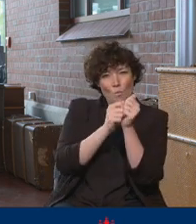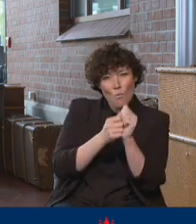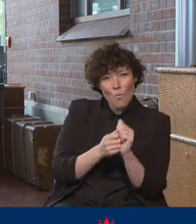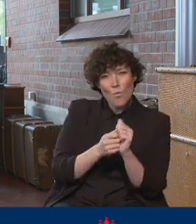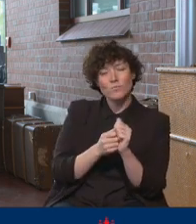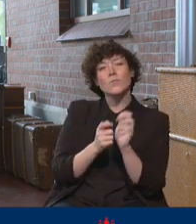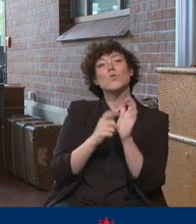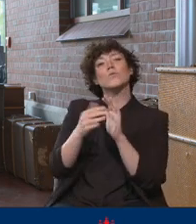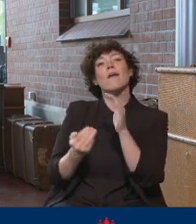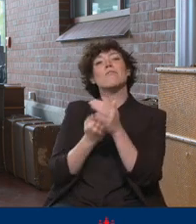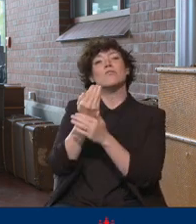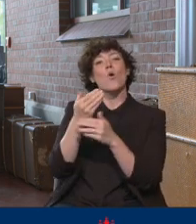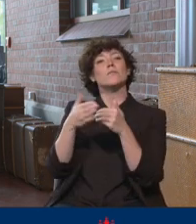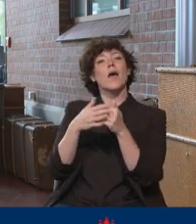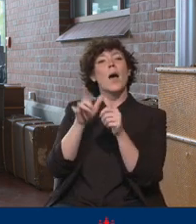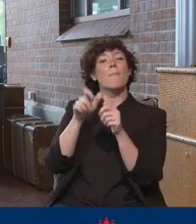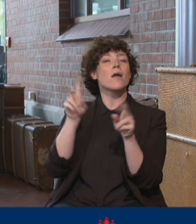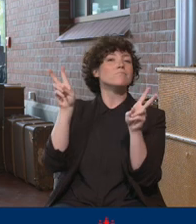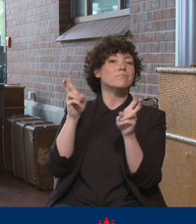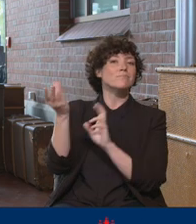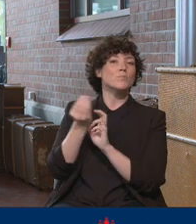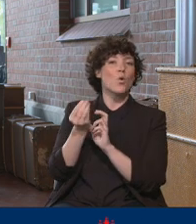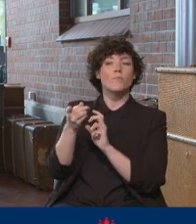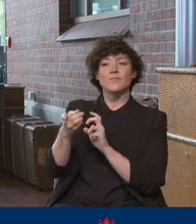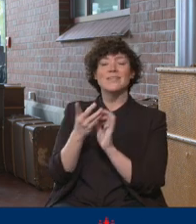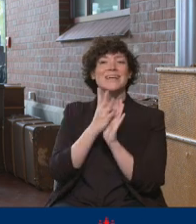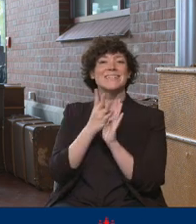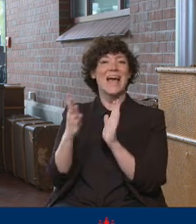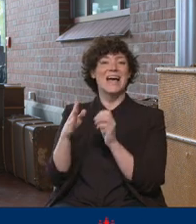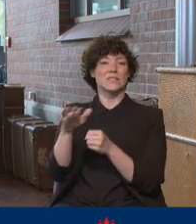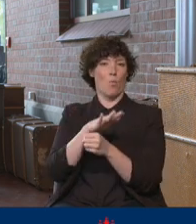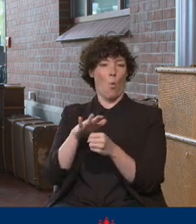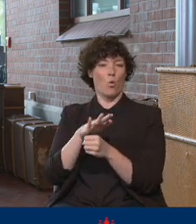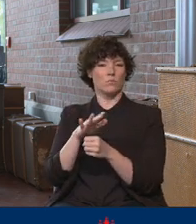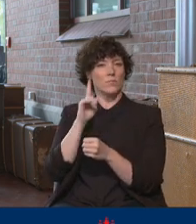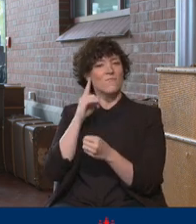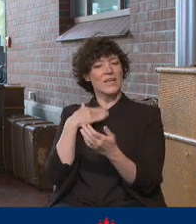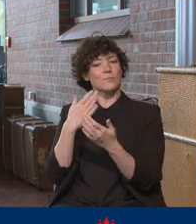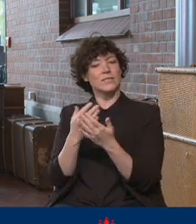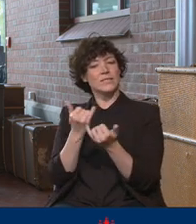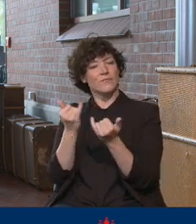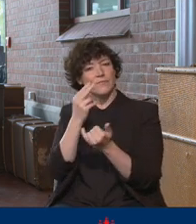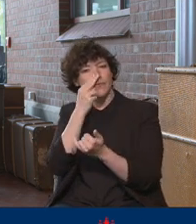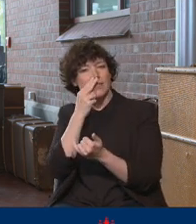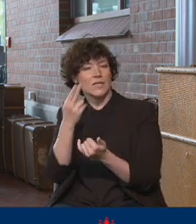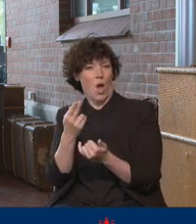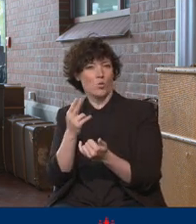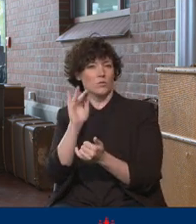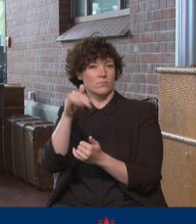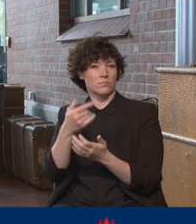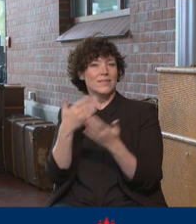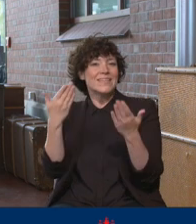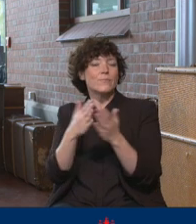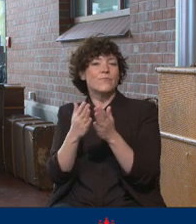bekommen der glasbruch wissen nun schon in etwa wieder aussehen wird wir wissen dass es diese große brücke geben wird die vom grasbrook